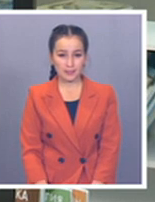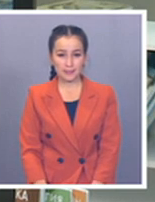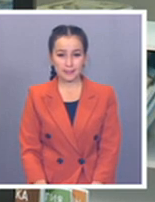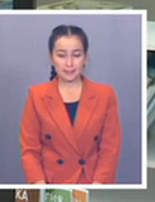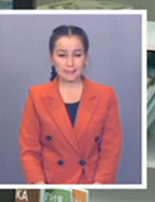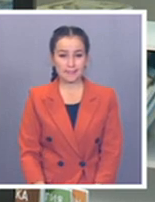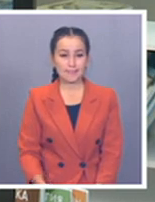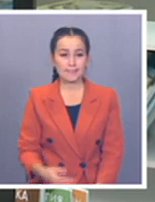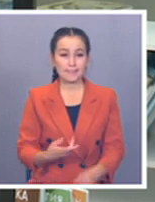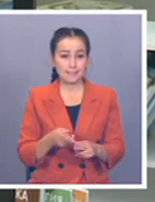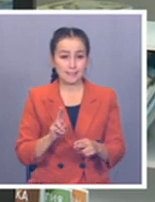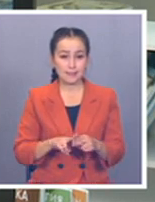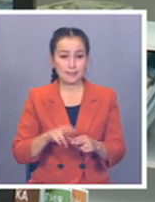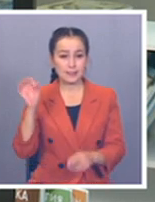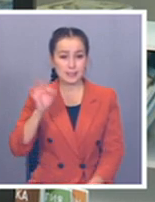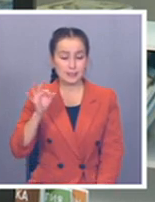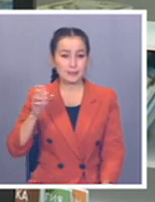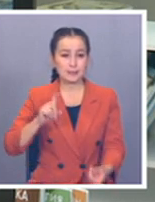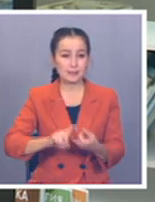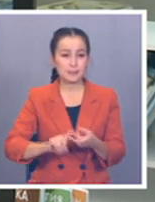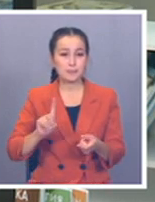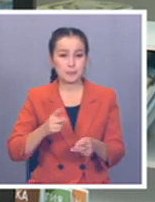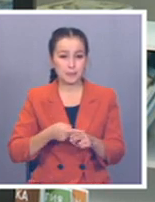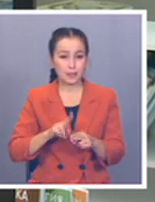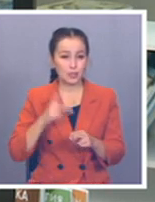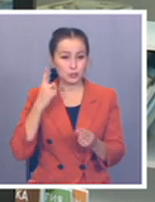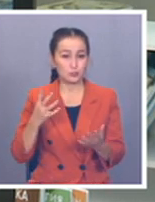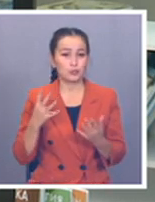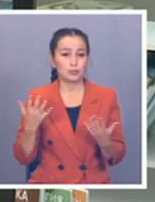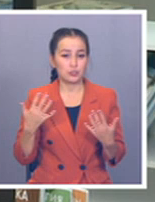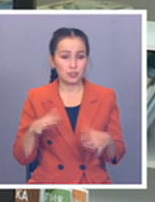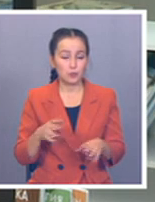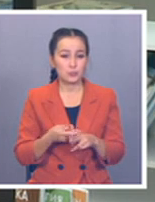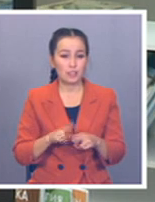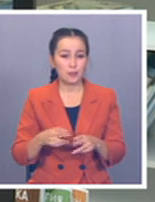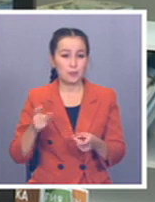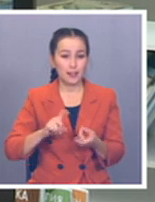Біз осымен проценттік қатынас деген не екенін түсіндік, енді осыған байланысты